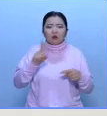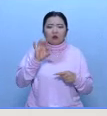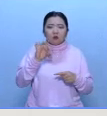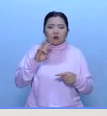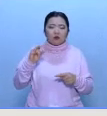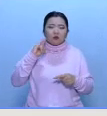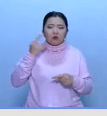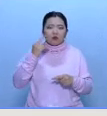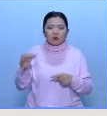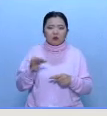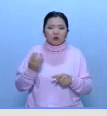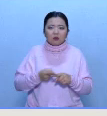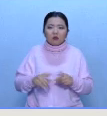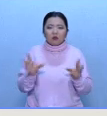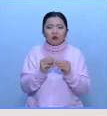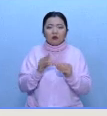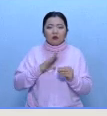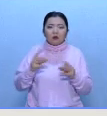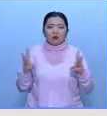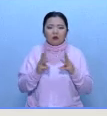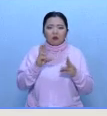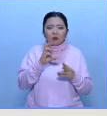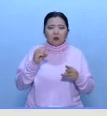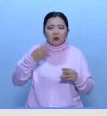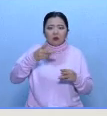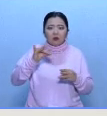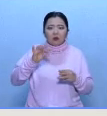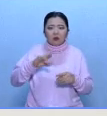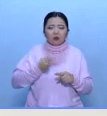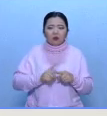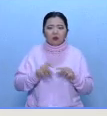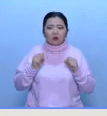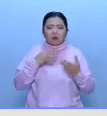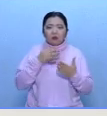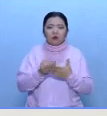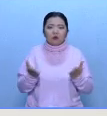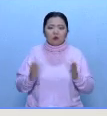мен Павлодар қаласының тұрғын үй аумақтарында жасыл белдеу құру үшін 500 ағаш отырғызылды.